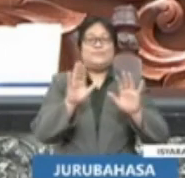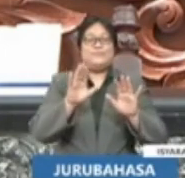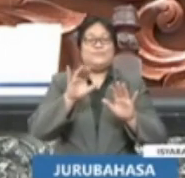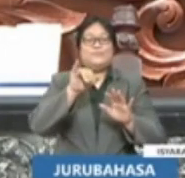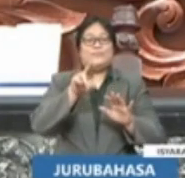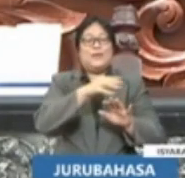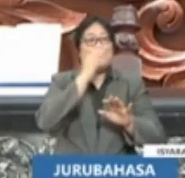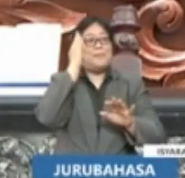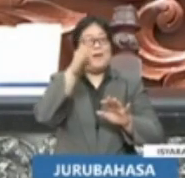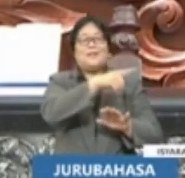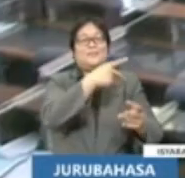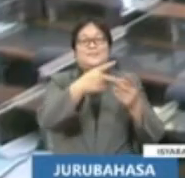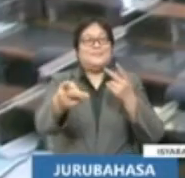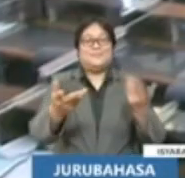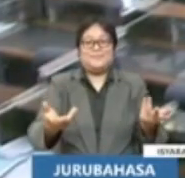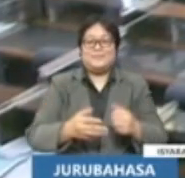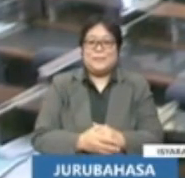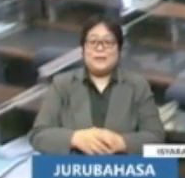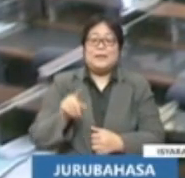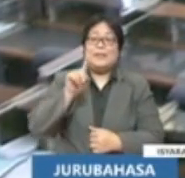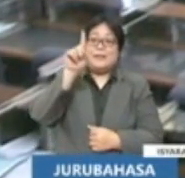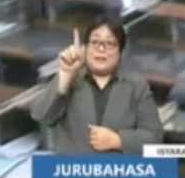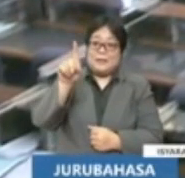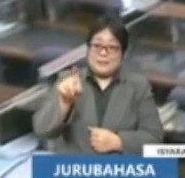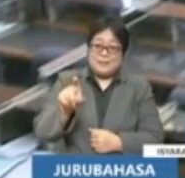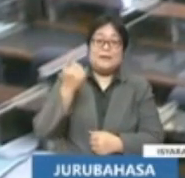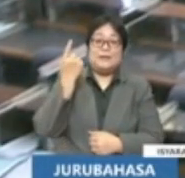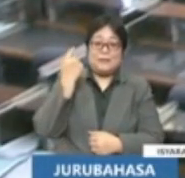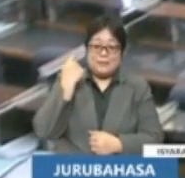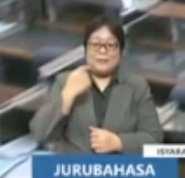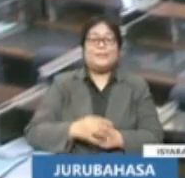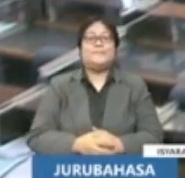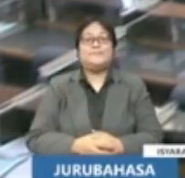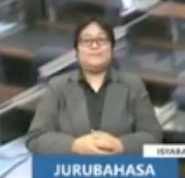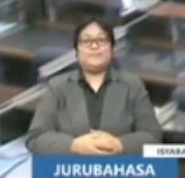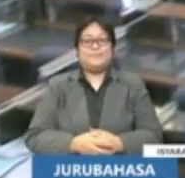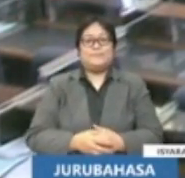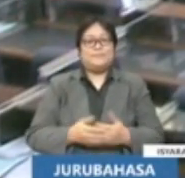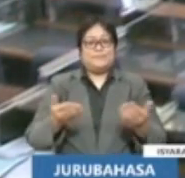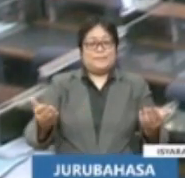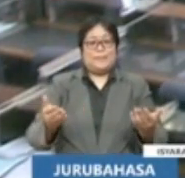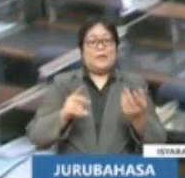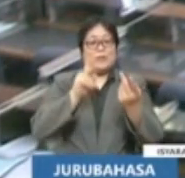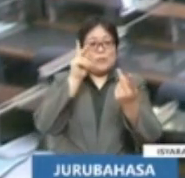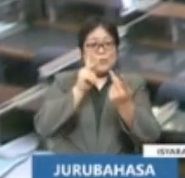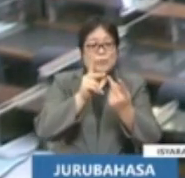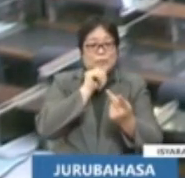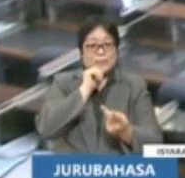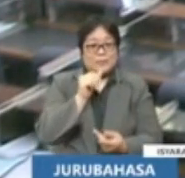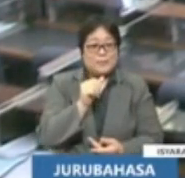Isu yang dibangkit oleh Baling itu tidak relevan. Yang ditanya tadi, adakah